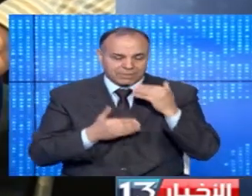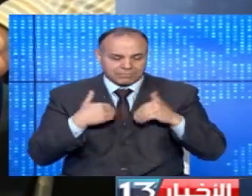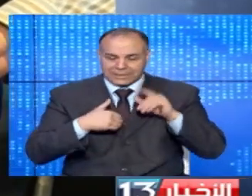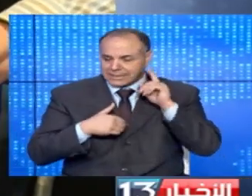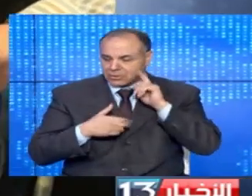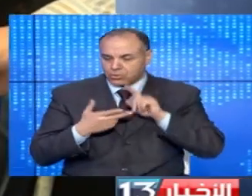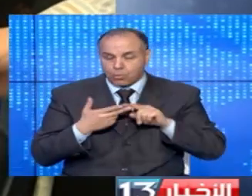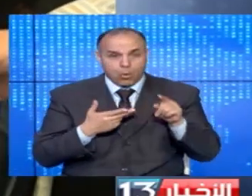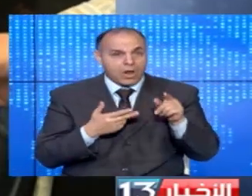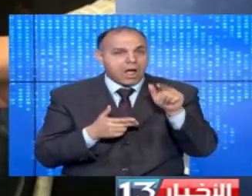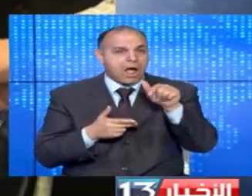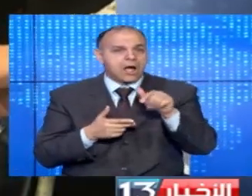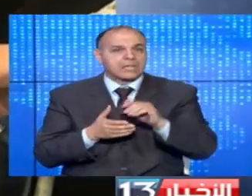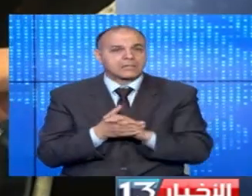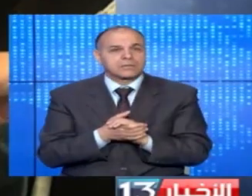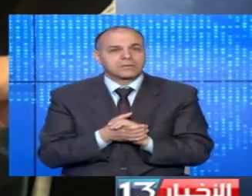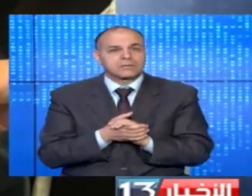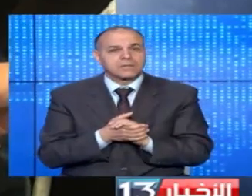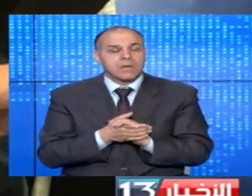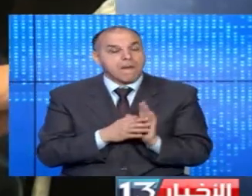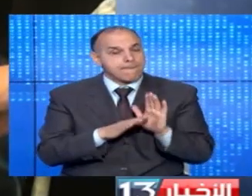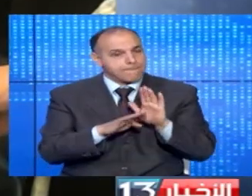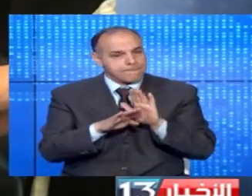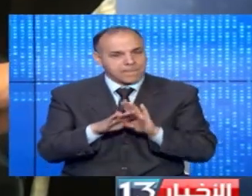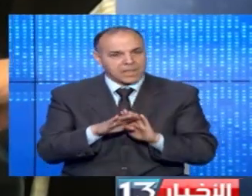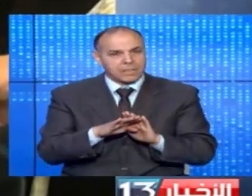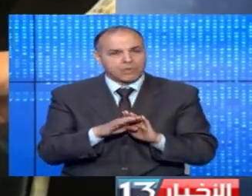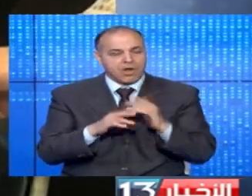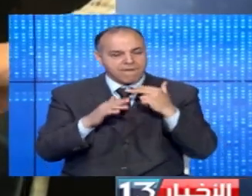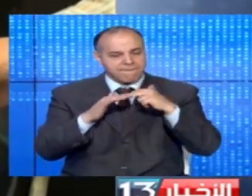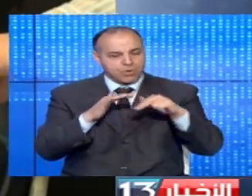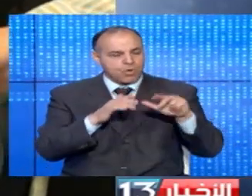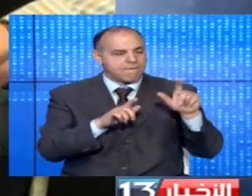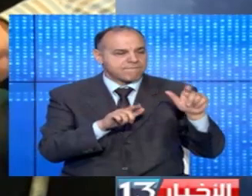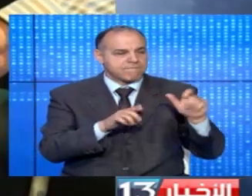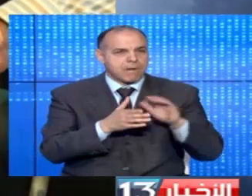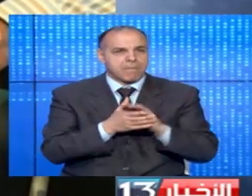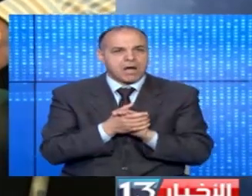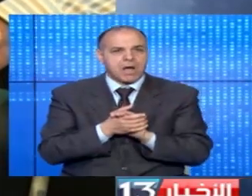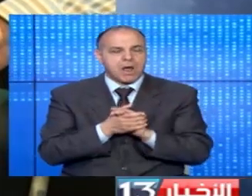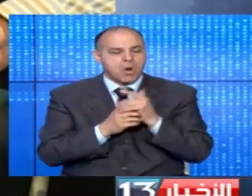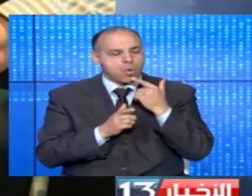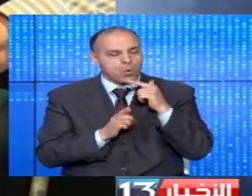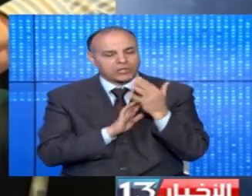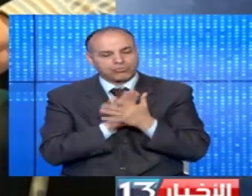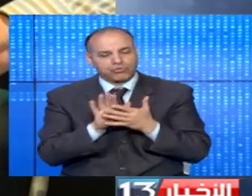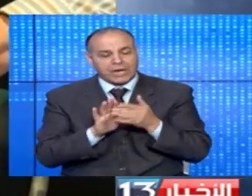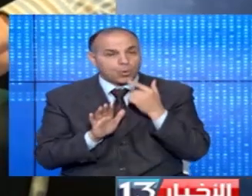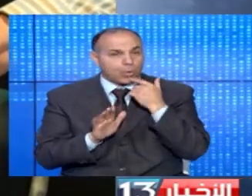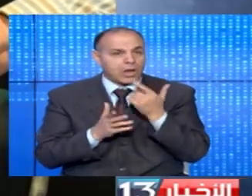يكون عندي انا يوم اثنين الفيديو يكون فيه اشارات